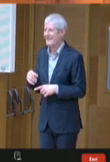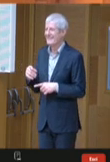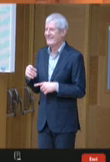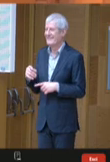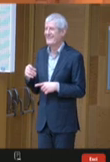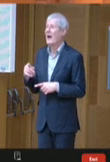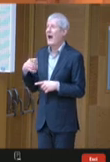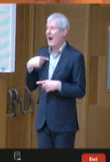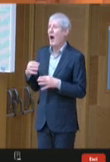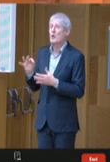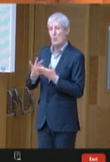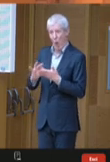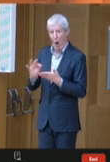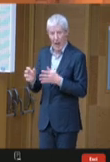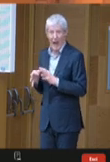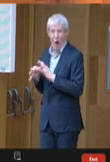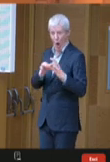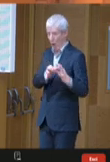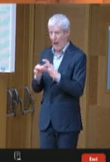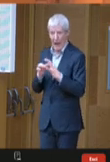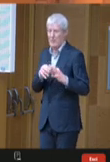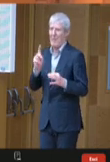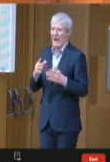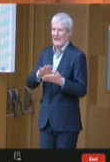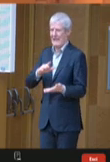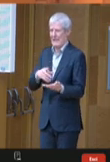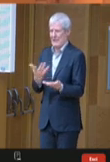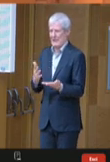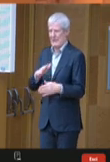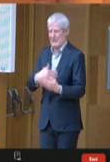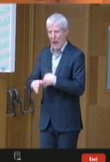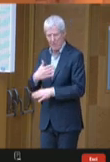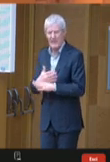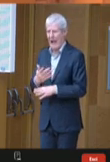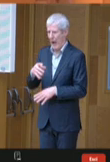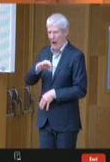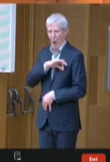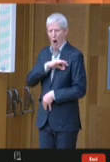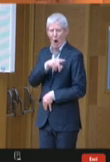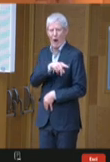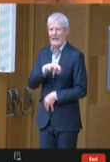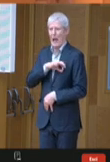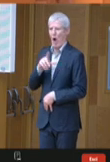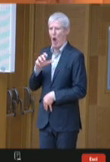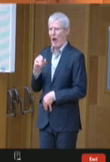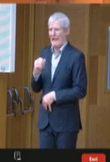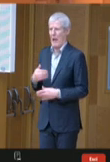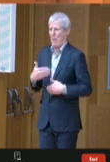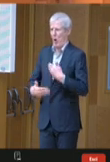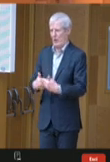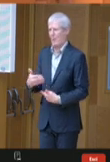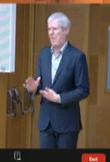discorso generale sulla disabilità che magistralmente il ministro Locatelli porta avanti, ma abbiamo una